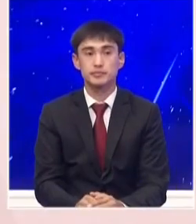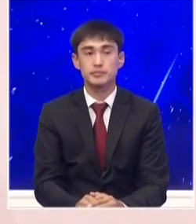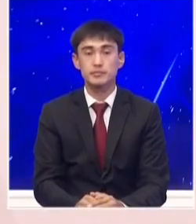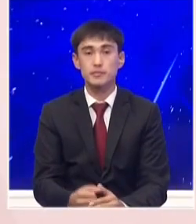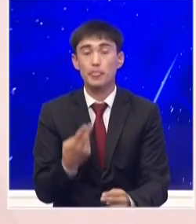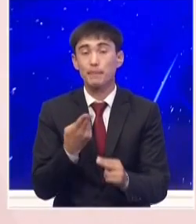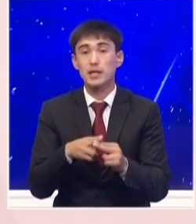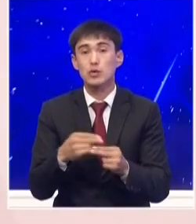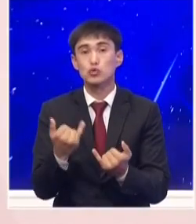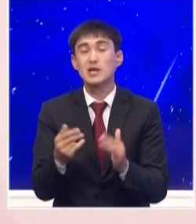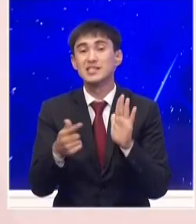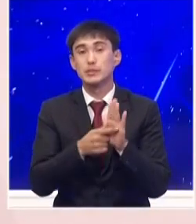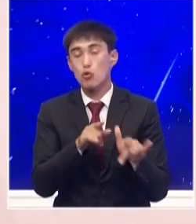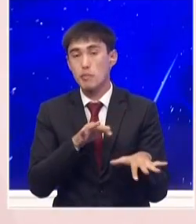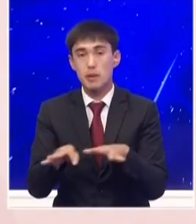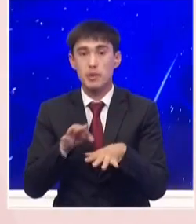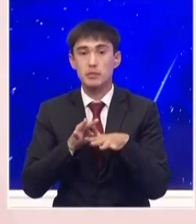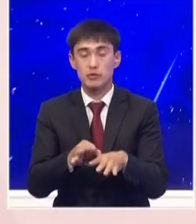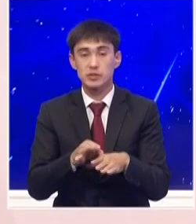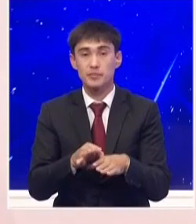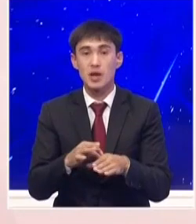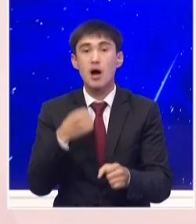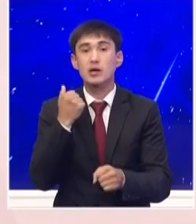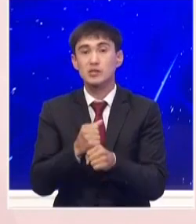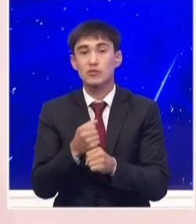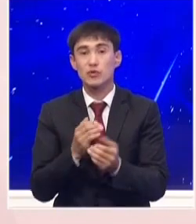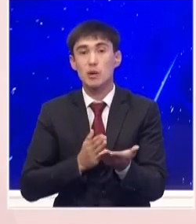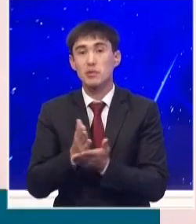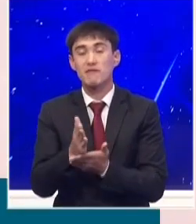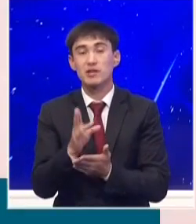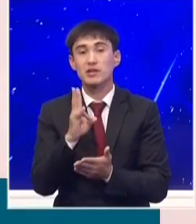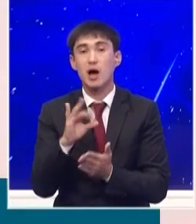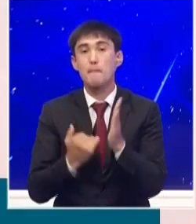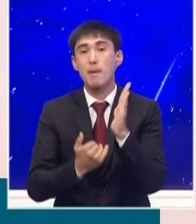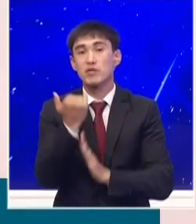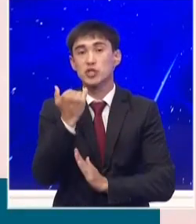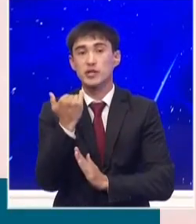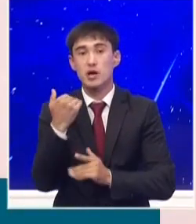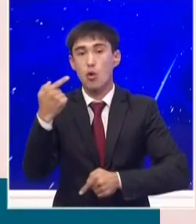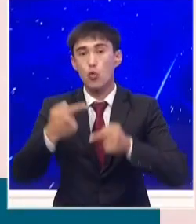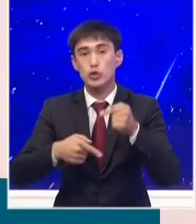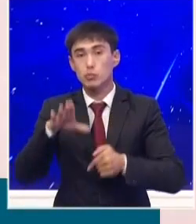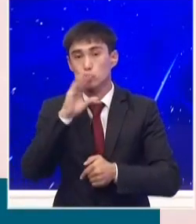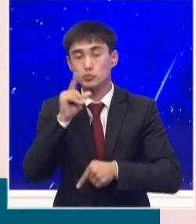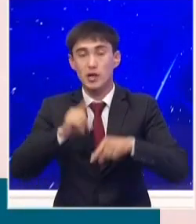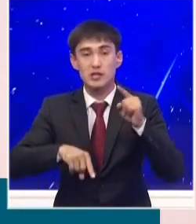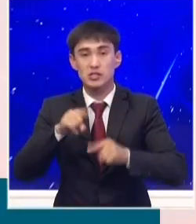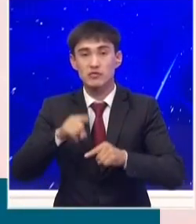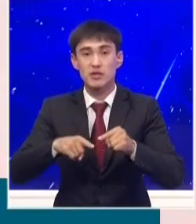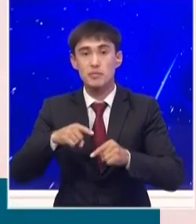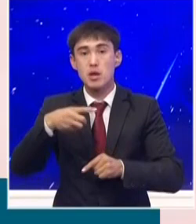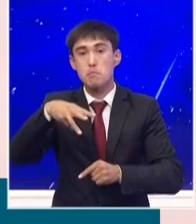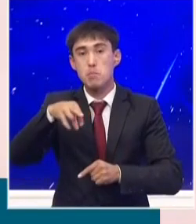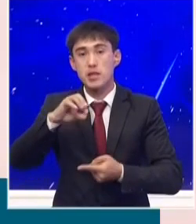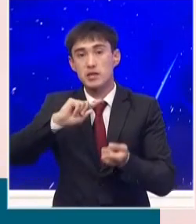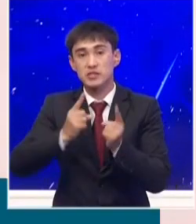седьмое мероприятие. Прежде всего, основной медиавык направлен на повышение конкурентоспособности отечественной медиасферы,